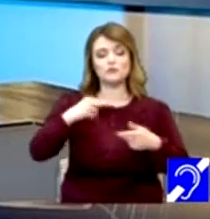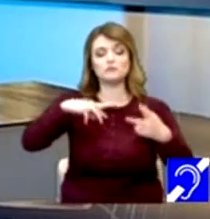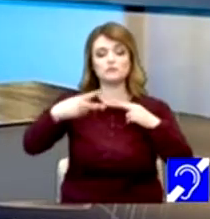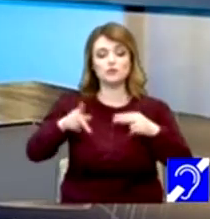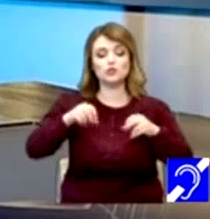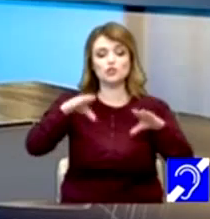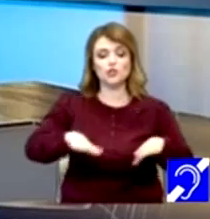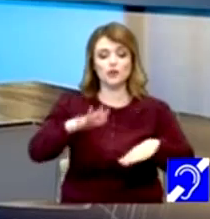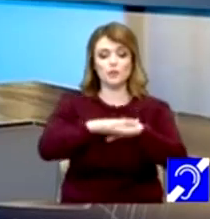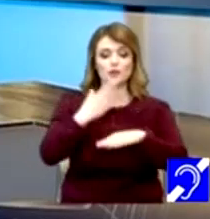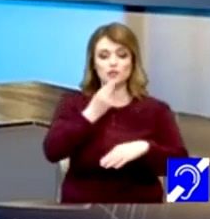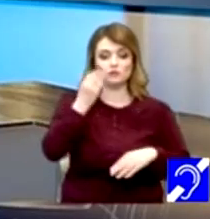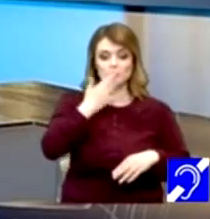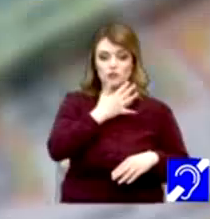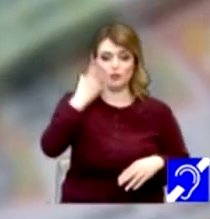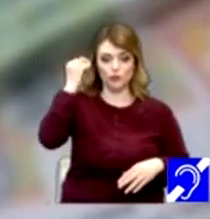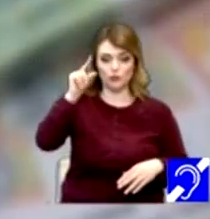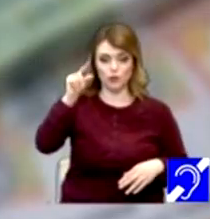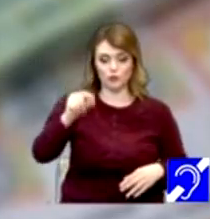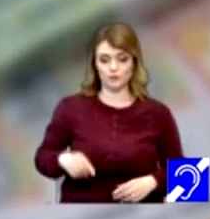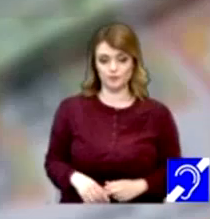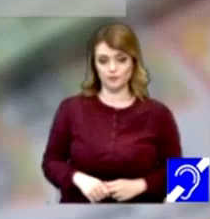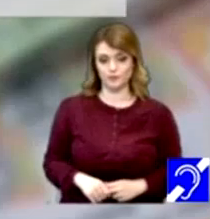cotații valutare ale zilei de luni.